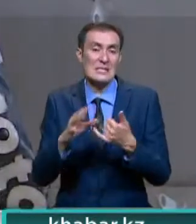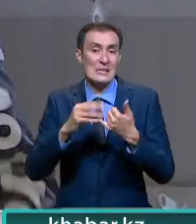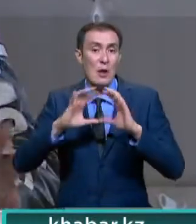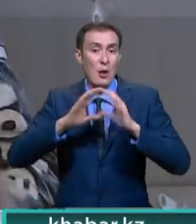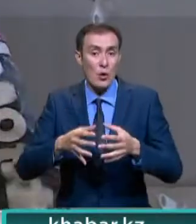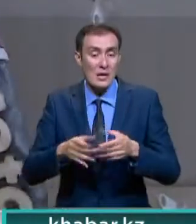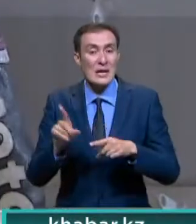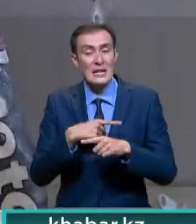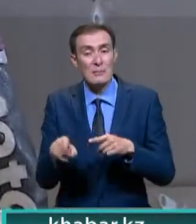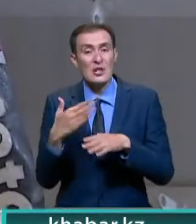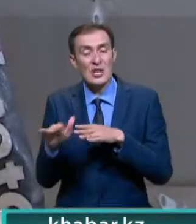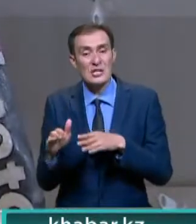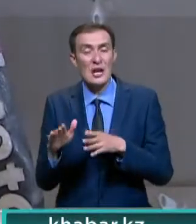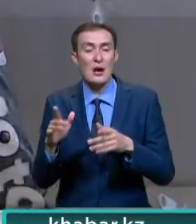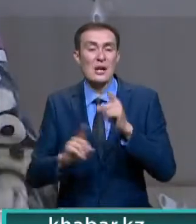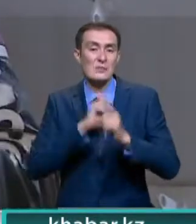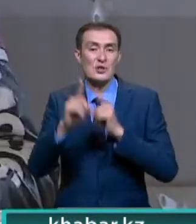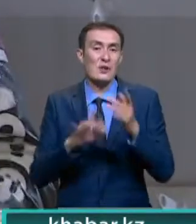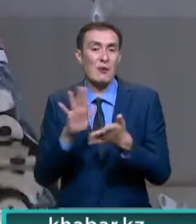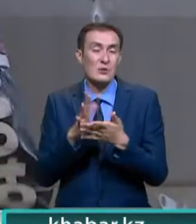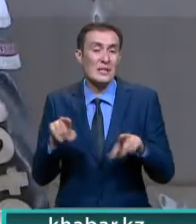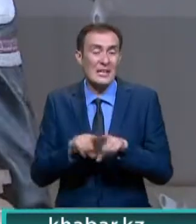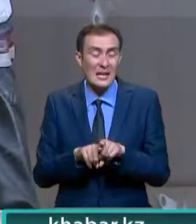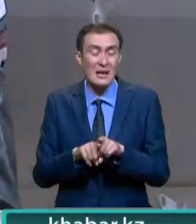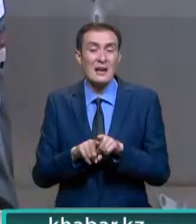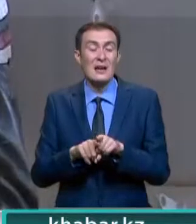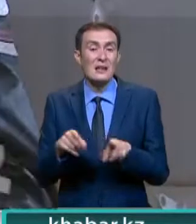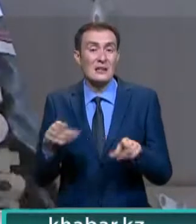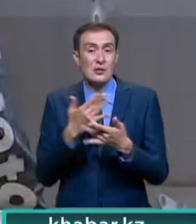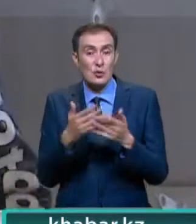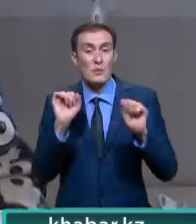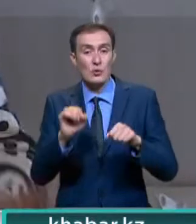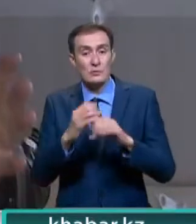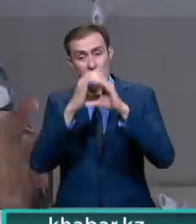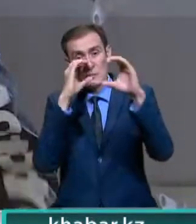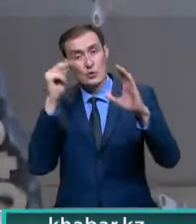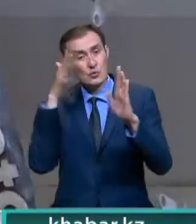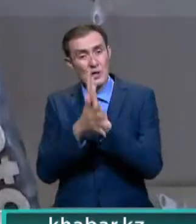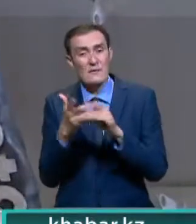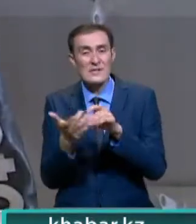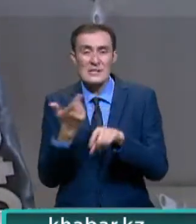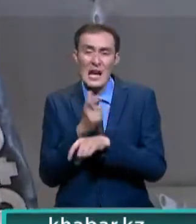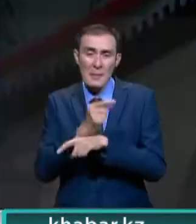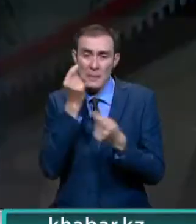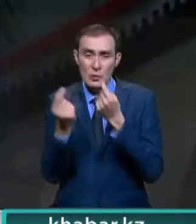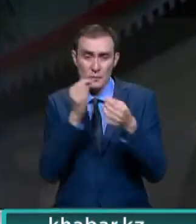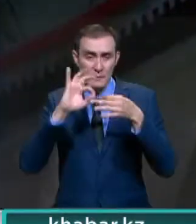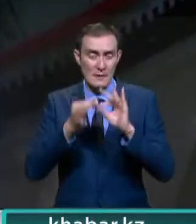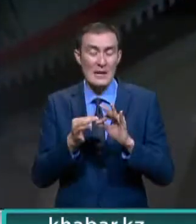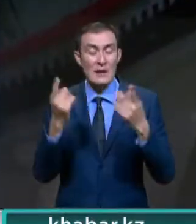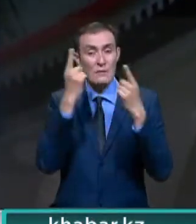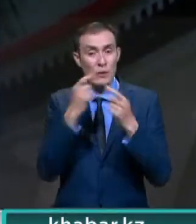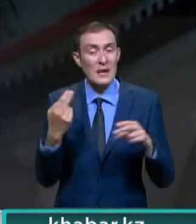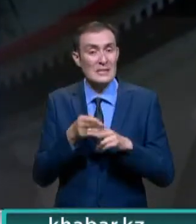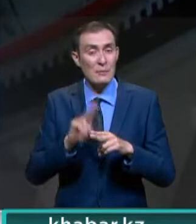Земли, либо фрагменты космического мусора. И вот такие небесные тела подобный инструмент позволяет изучить в самых мельчайших деталях. Информация о